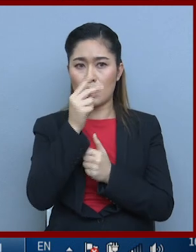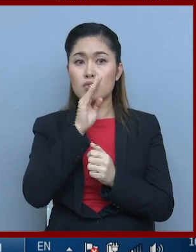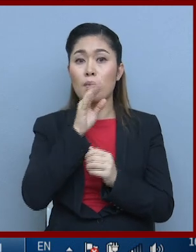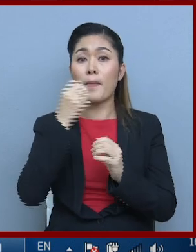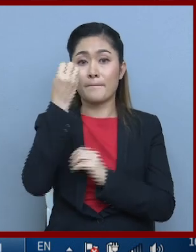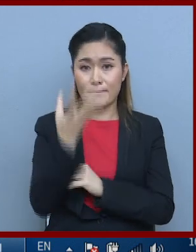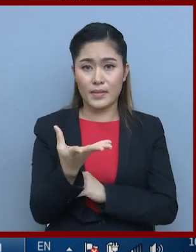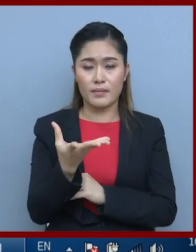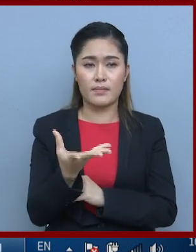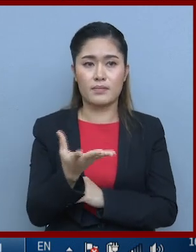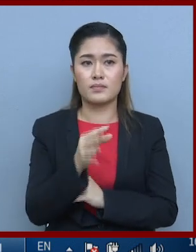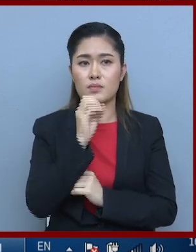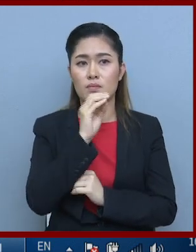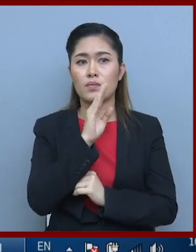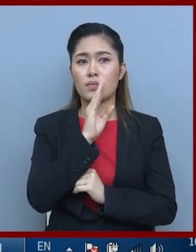ากกว่า